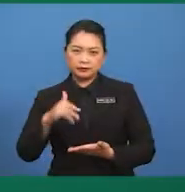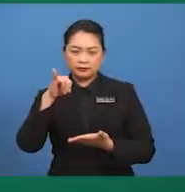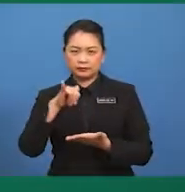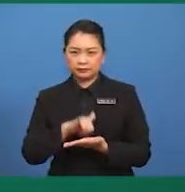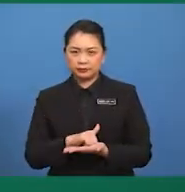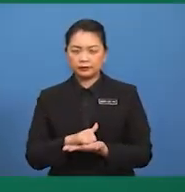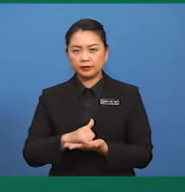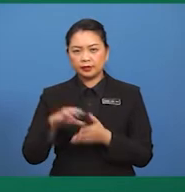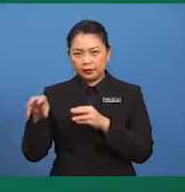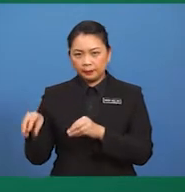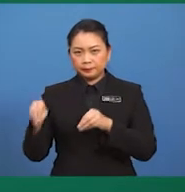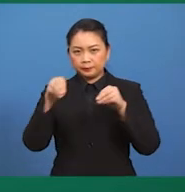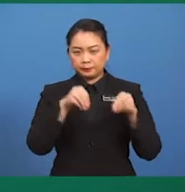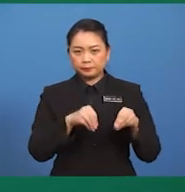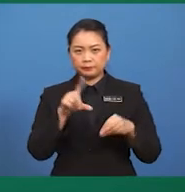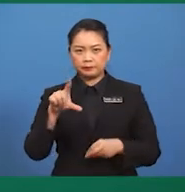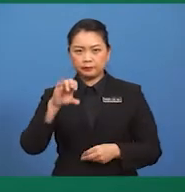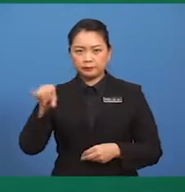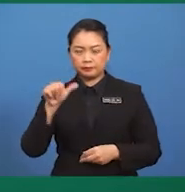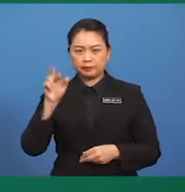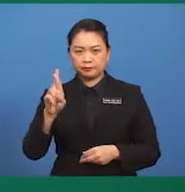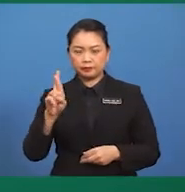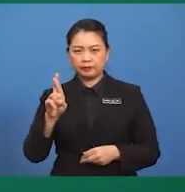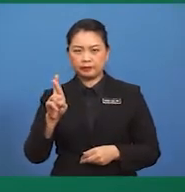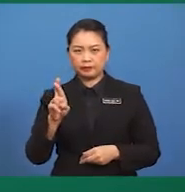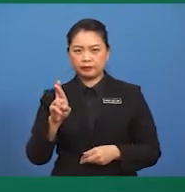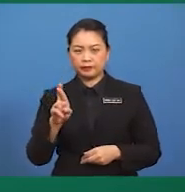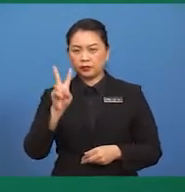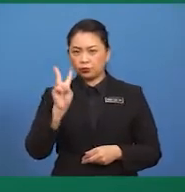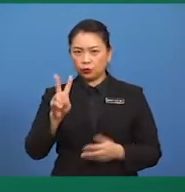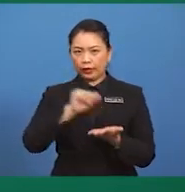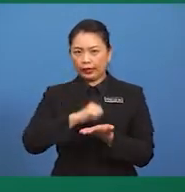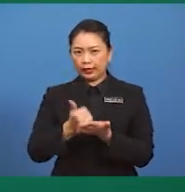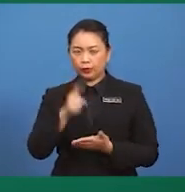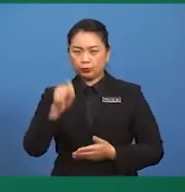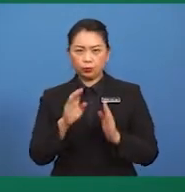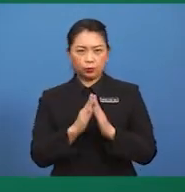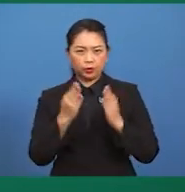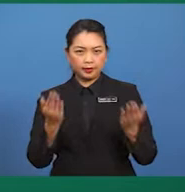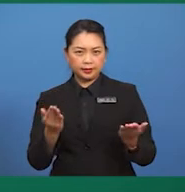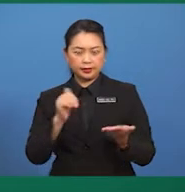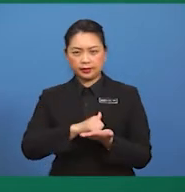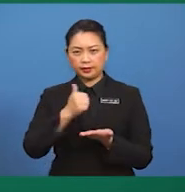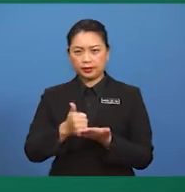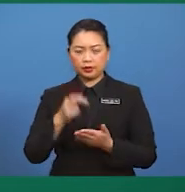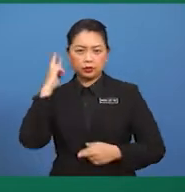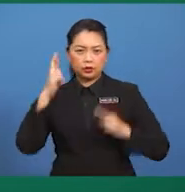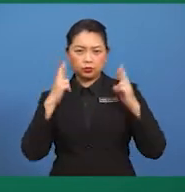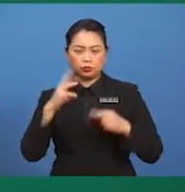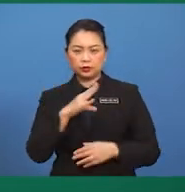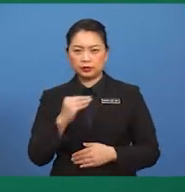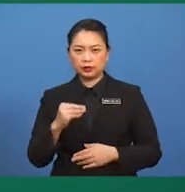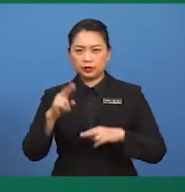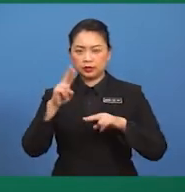Seterusnya, murid-murid, kita pindahkan ke leja pula. Dua akaun yang perlu dibuka iaitu akaun hutang ragu dan